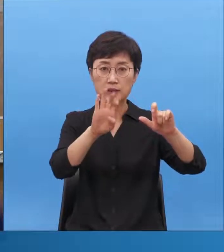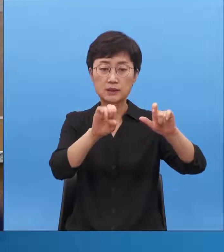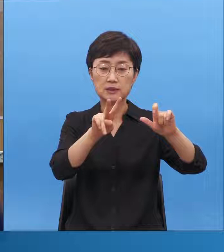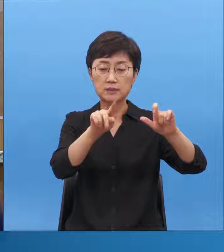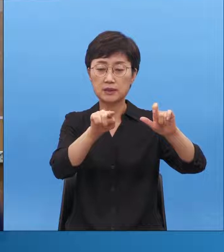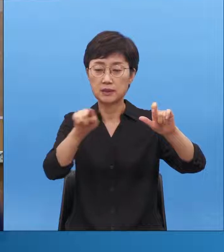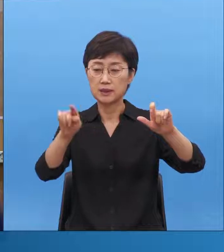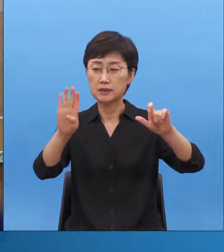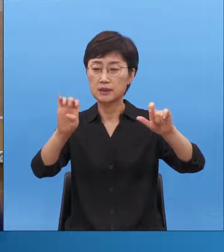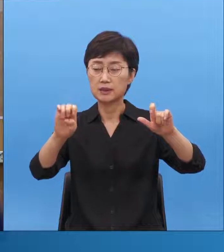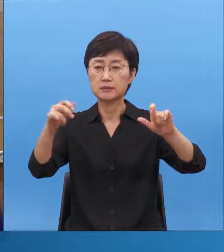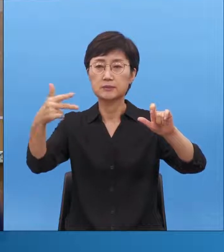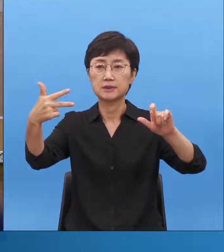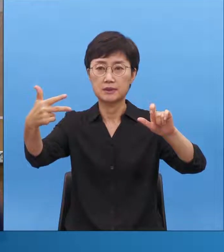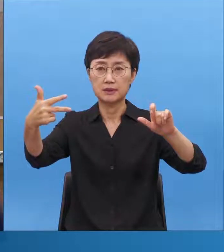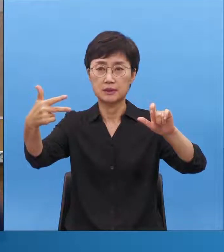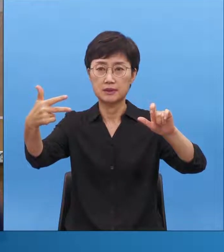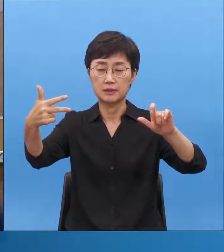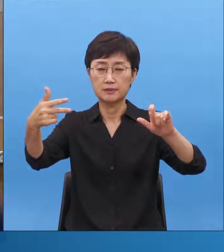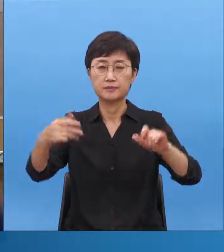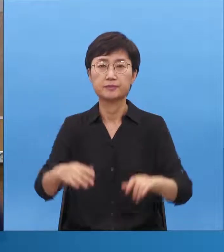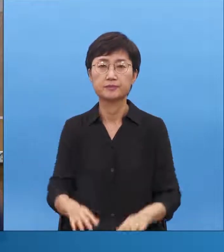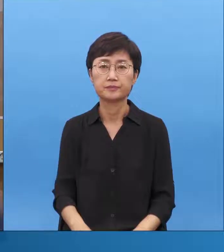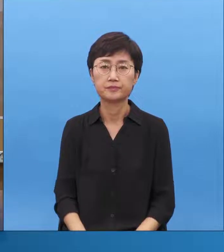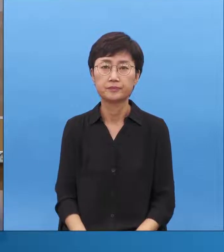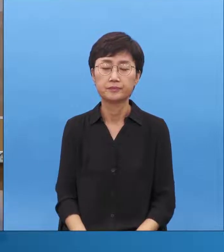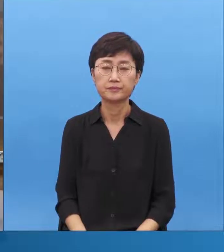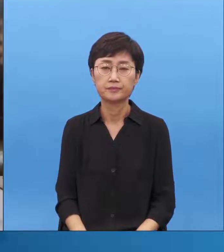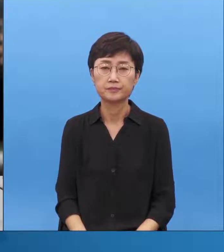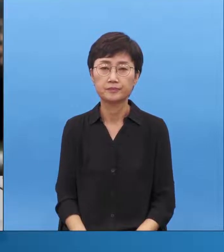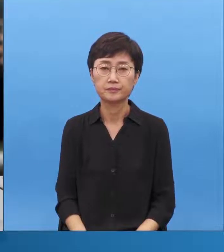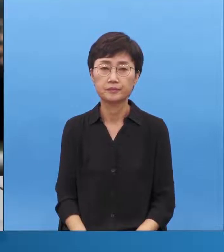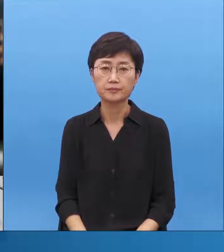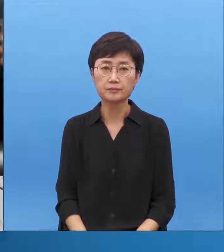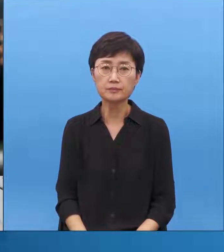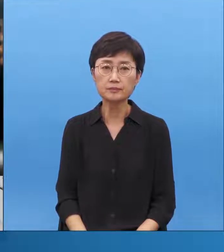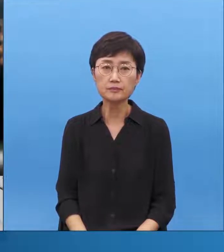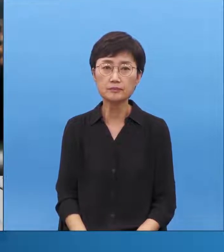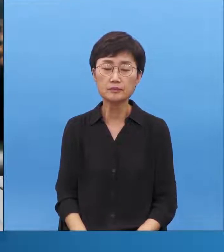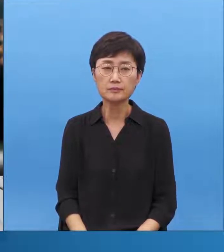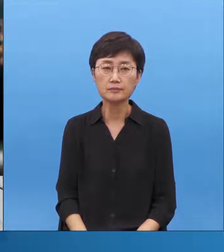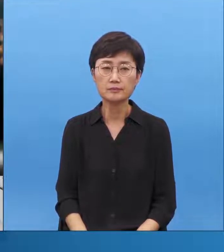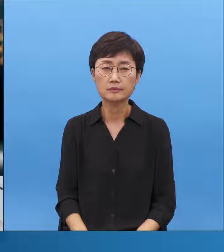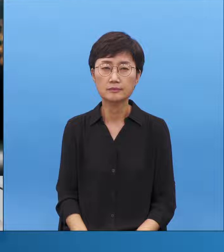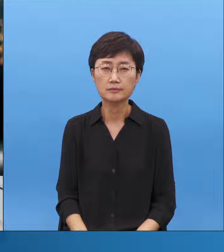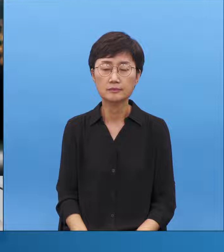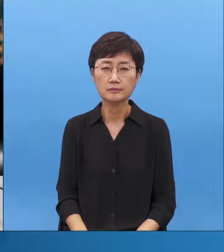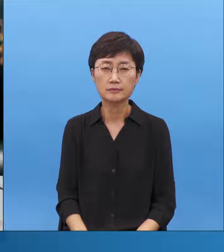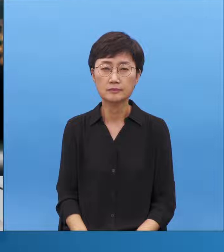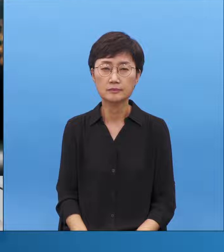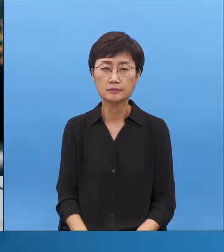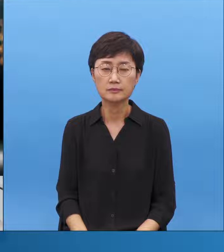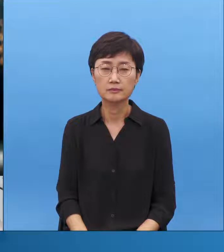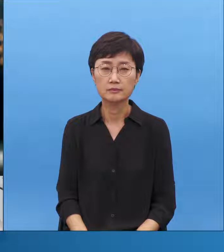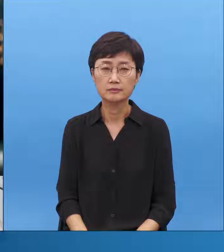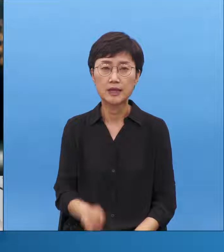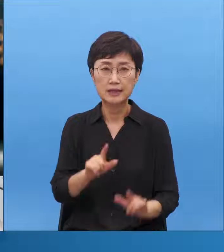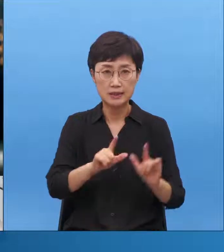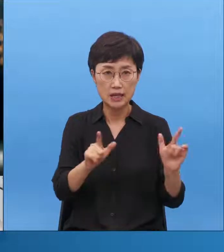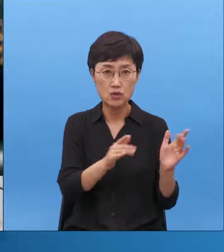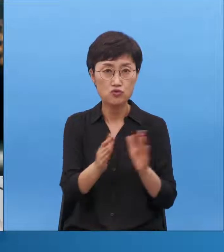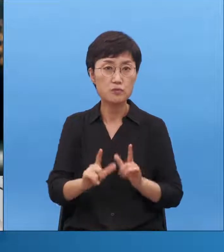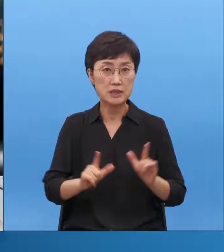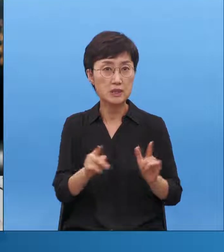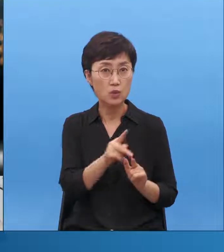말씀입니다. The eternal covenant word that God has given to us for this week is from Mark chapters 15, verses 42 to 47.